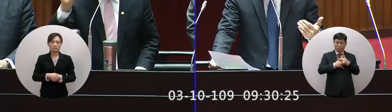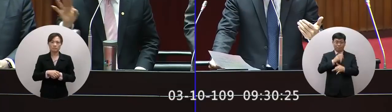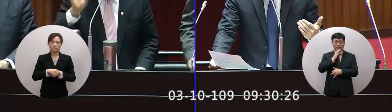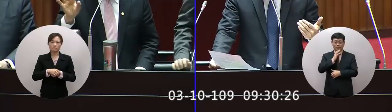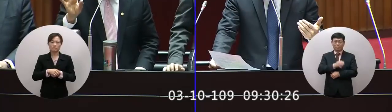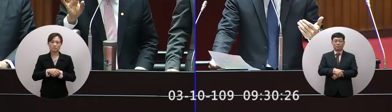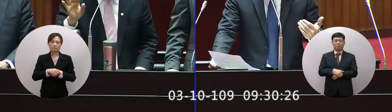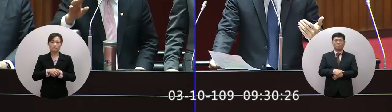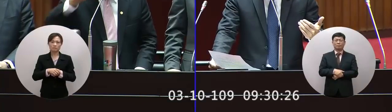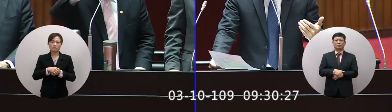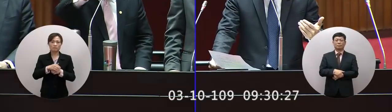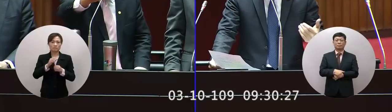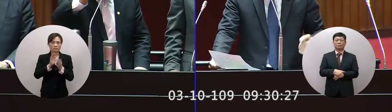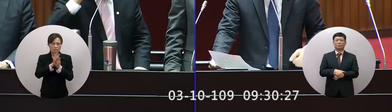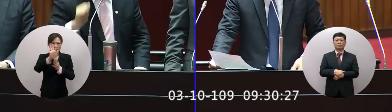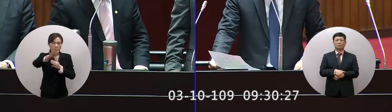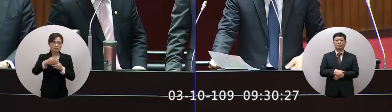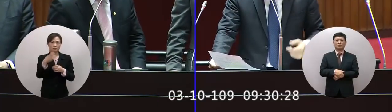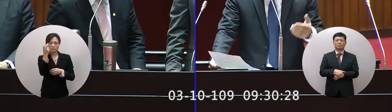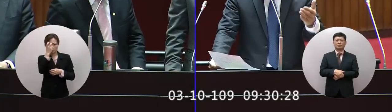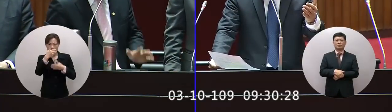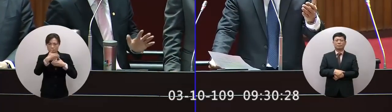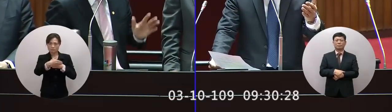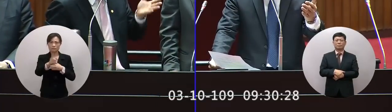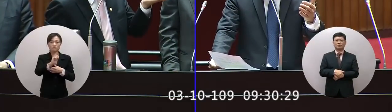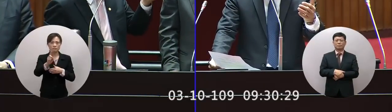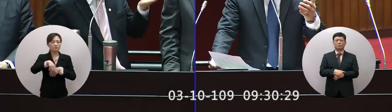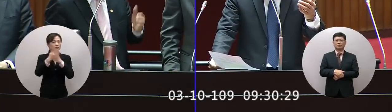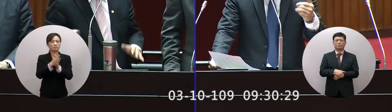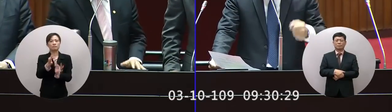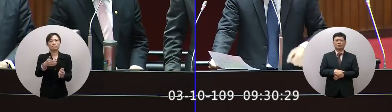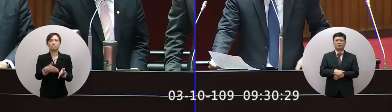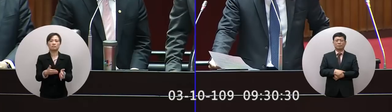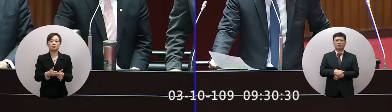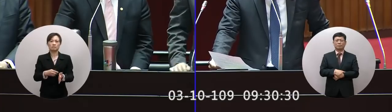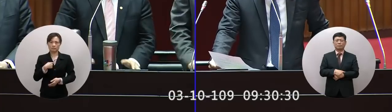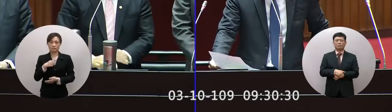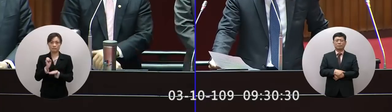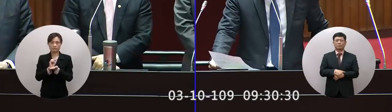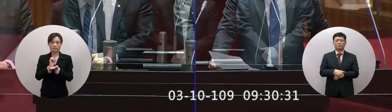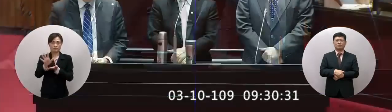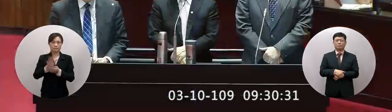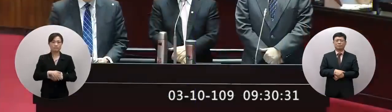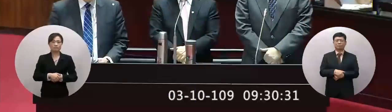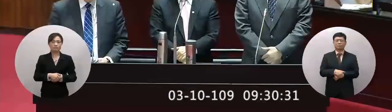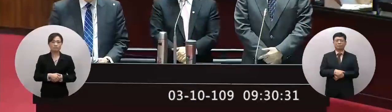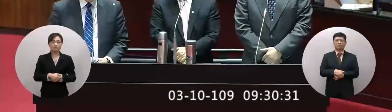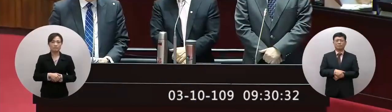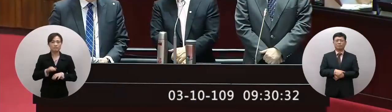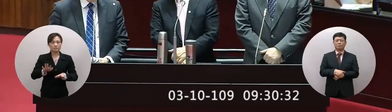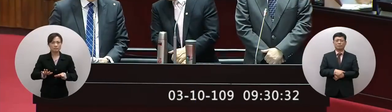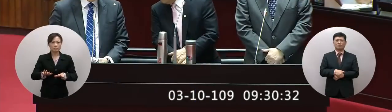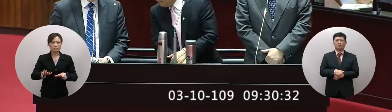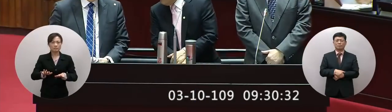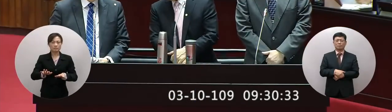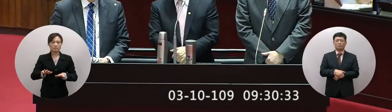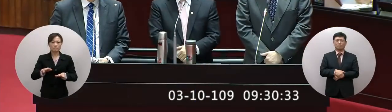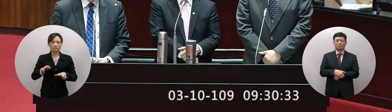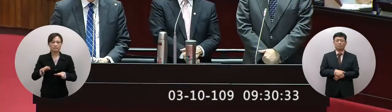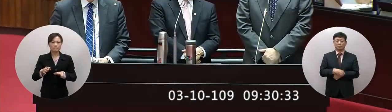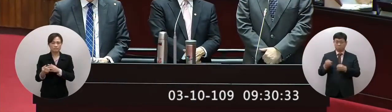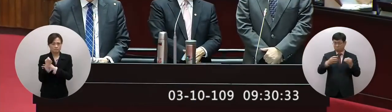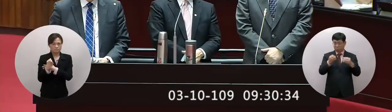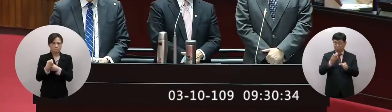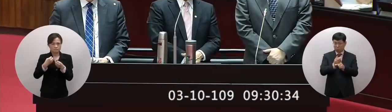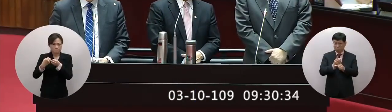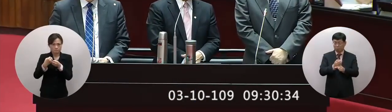是？ 后面应该有的检疫措施都已经做了，准备好了。 跟委员报告哈，这个其实都还在紧密协商当中，